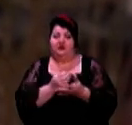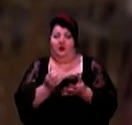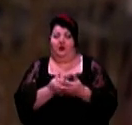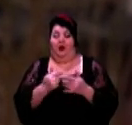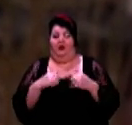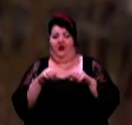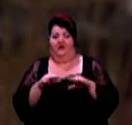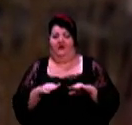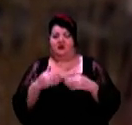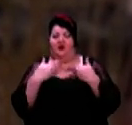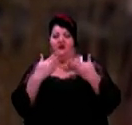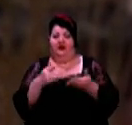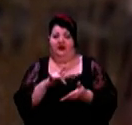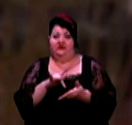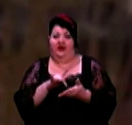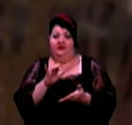як раніше